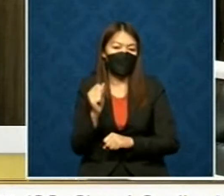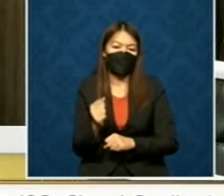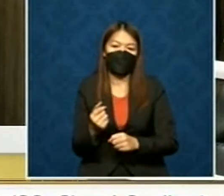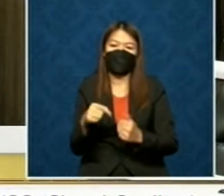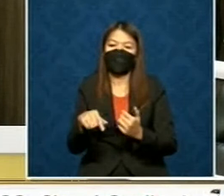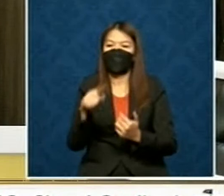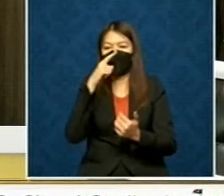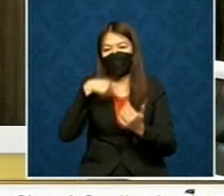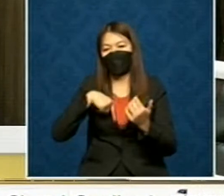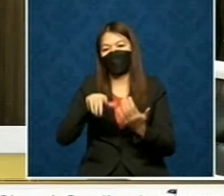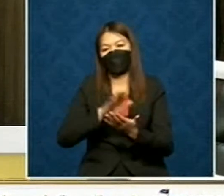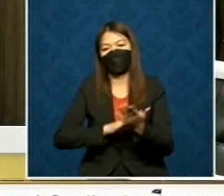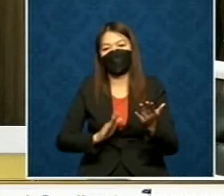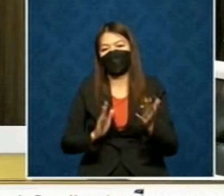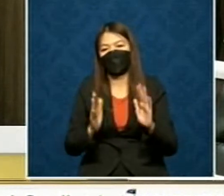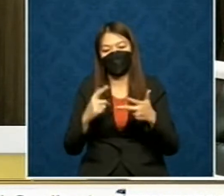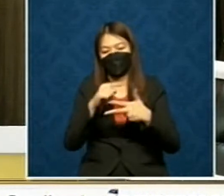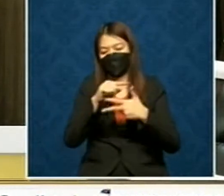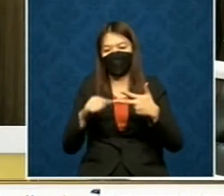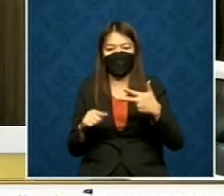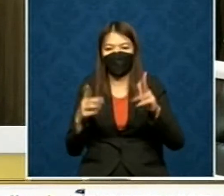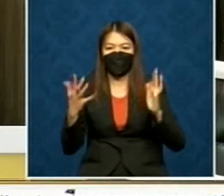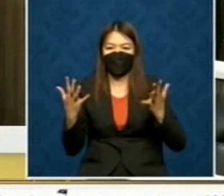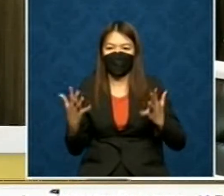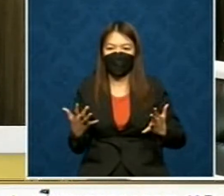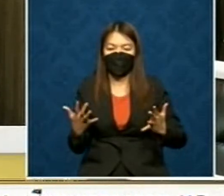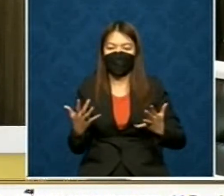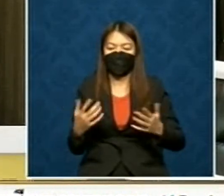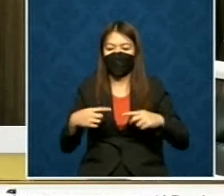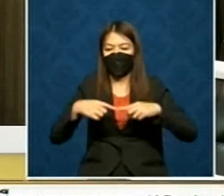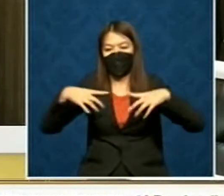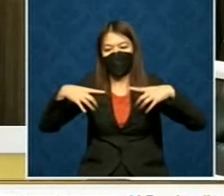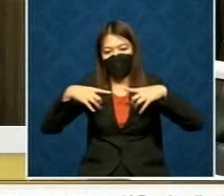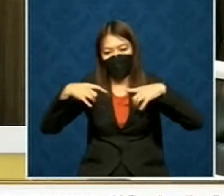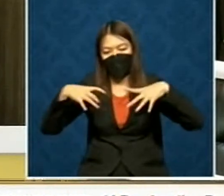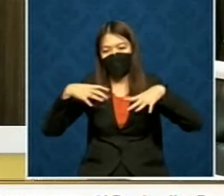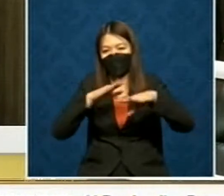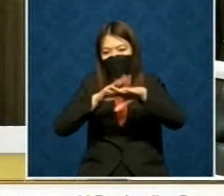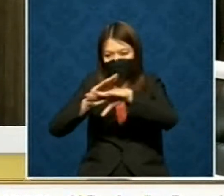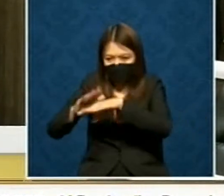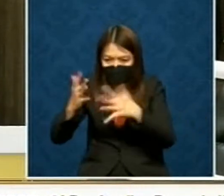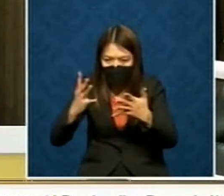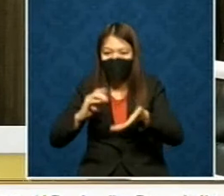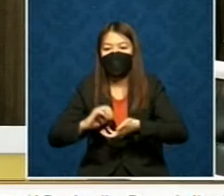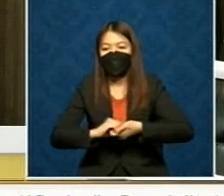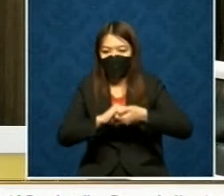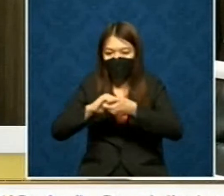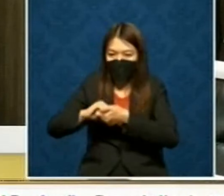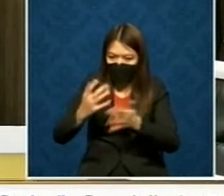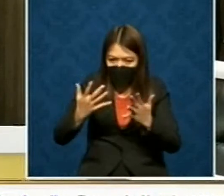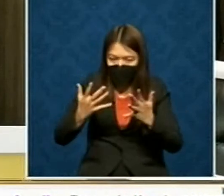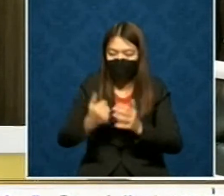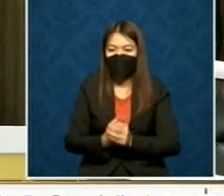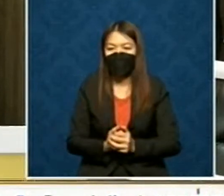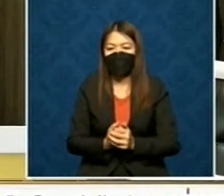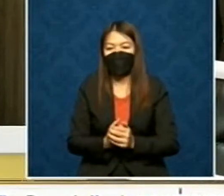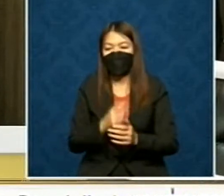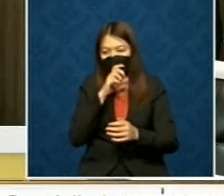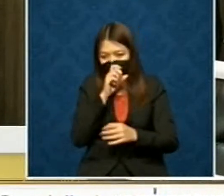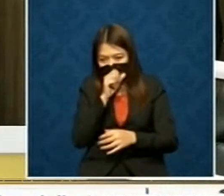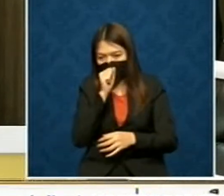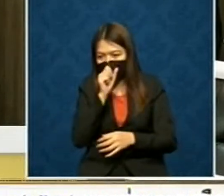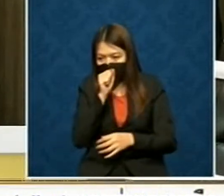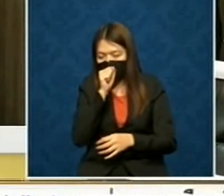สักอย่างทำตรงข้ามทั้งหมด ไม่มีการแจ้งเตือน ไมมความรวมมือ และมีกิการปกปิด